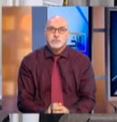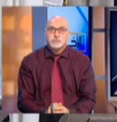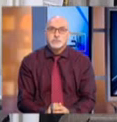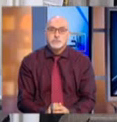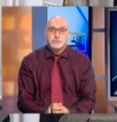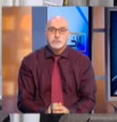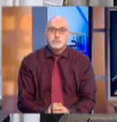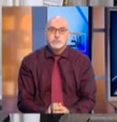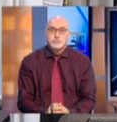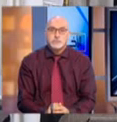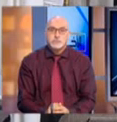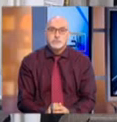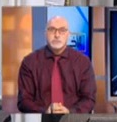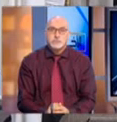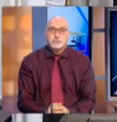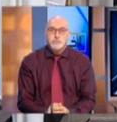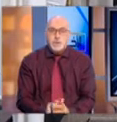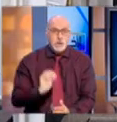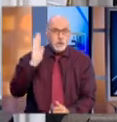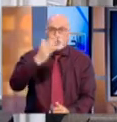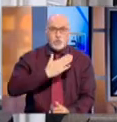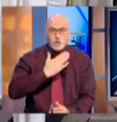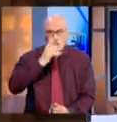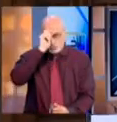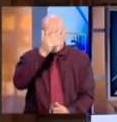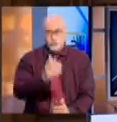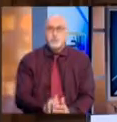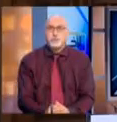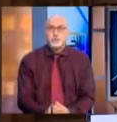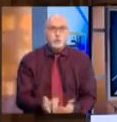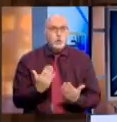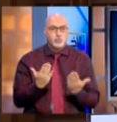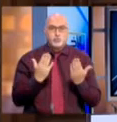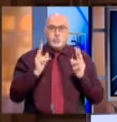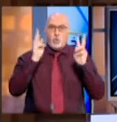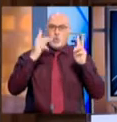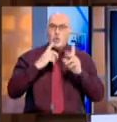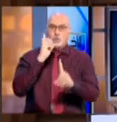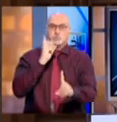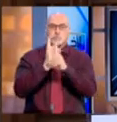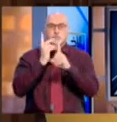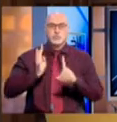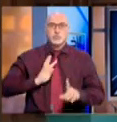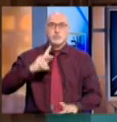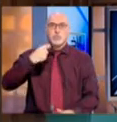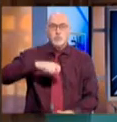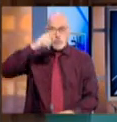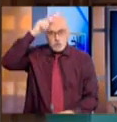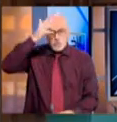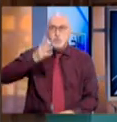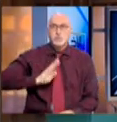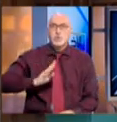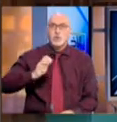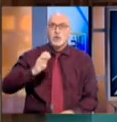الله الرحمن الرحيم. تشرفت اليوم بلقاء فخامة الرئيس عبد المجيد تبون، وكان لي شرف نقل